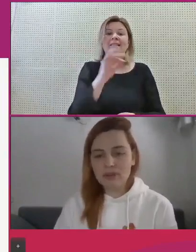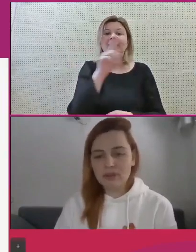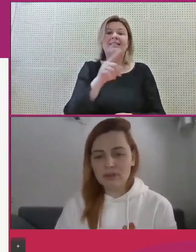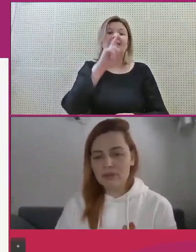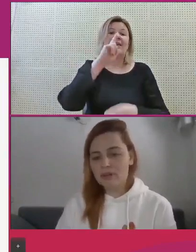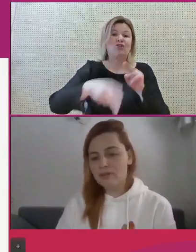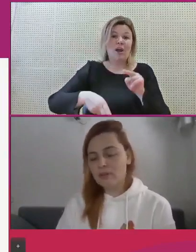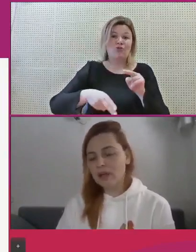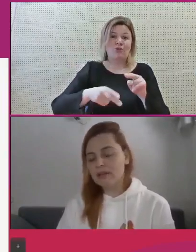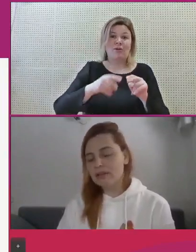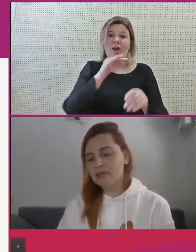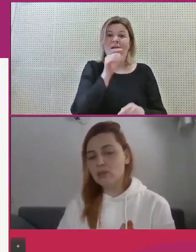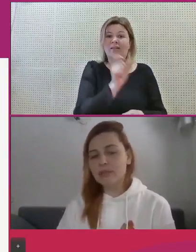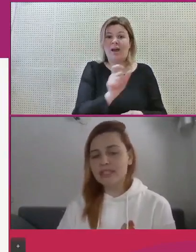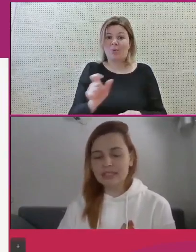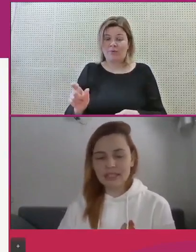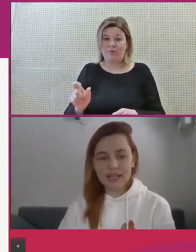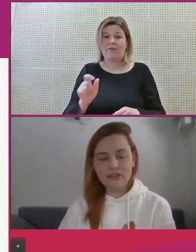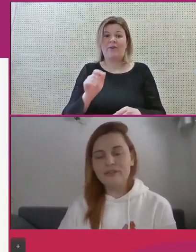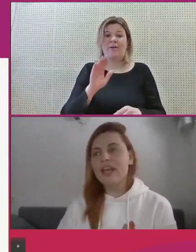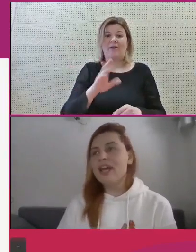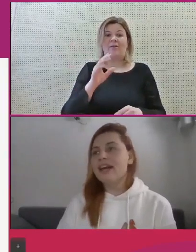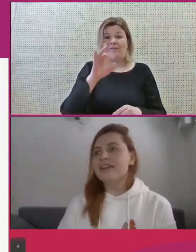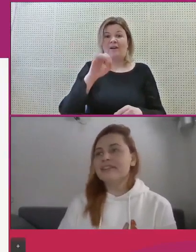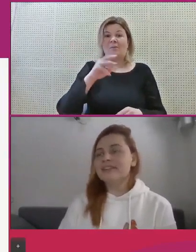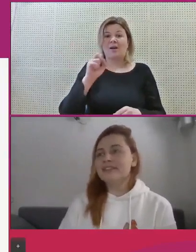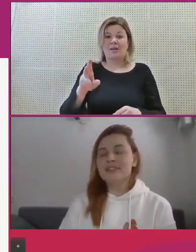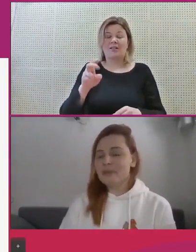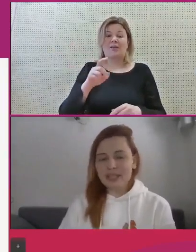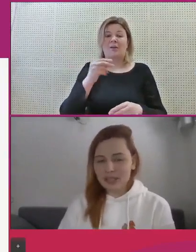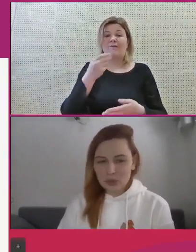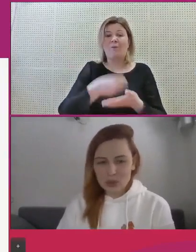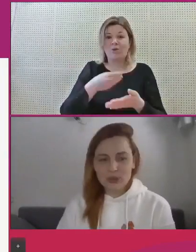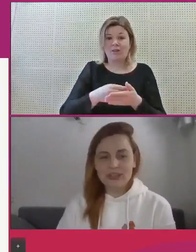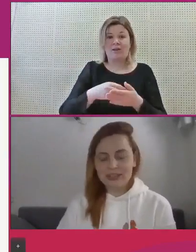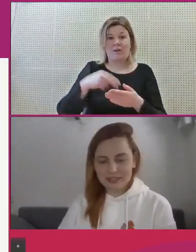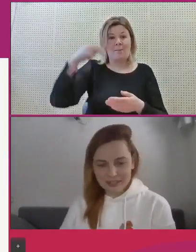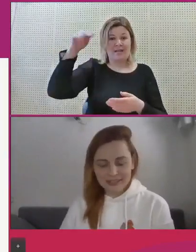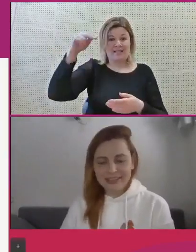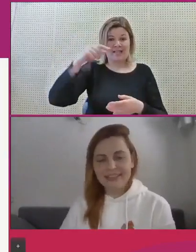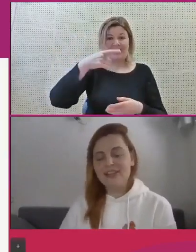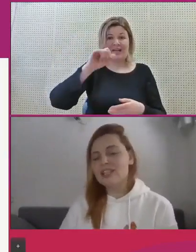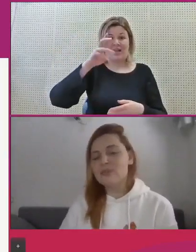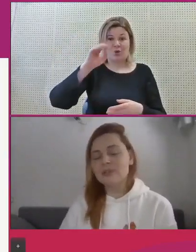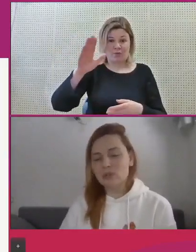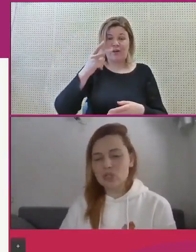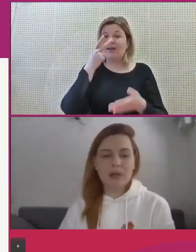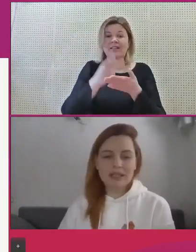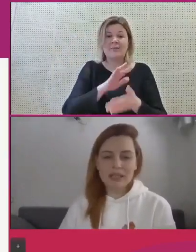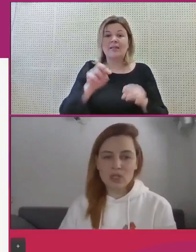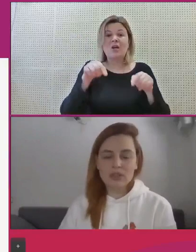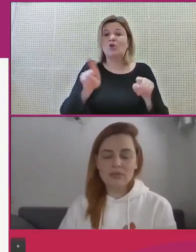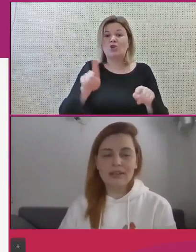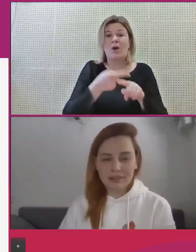этапов в рамках фонда президентских грантов, несмотря на то, что это грант, да, у нас было